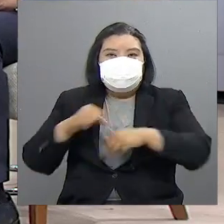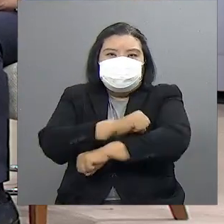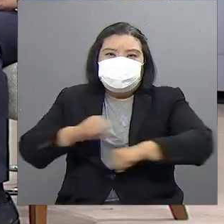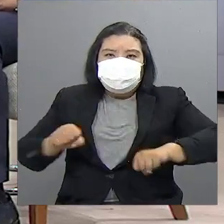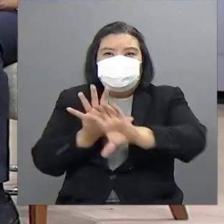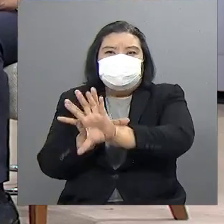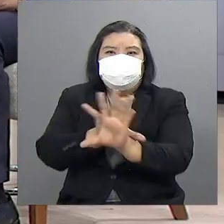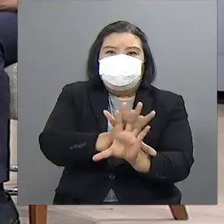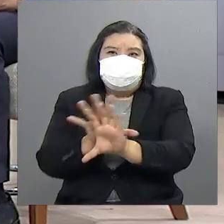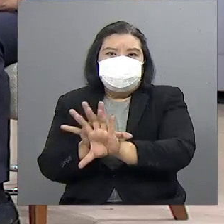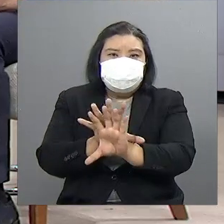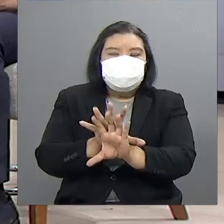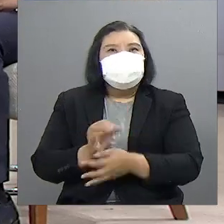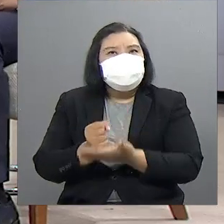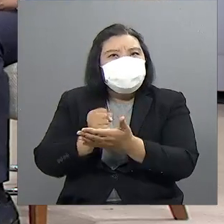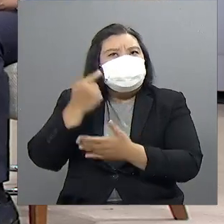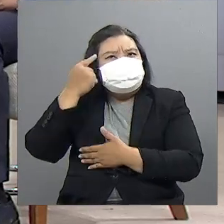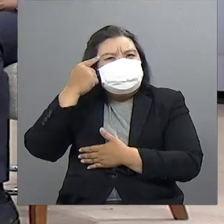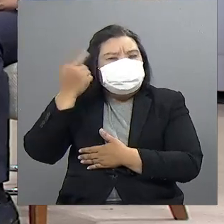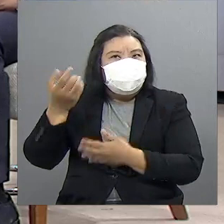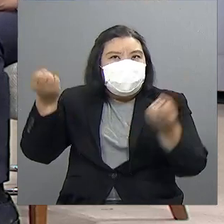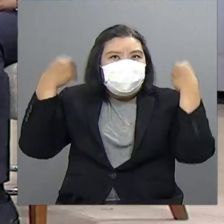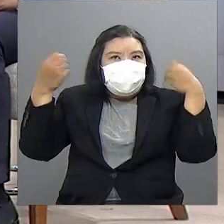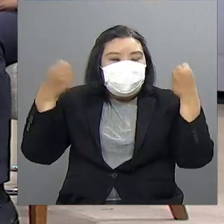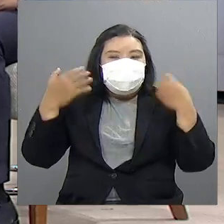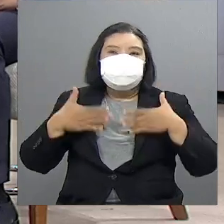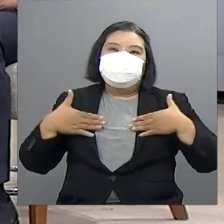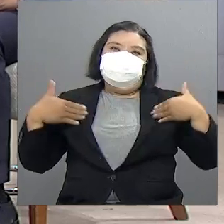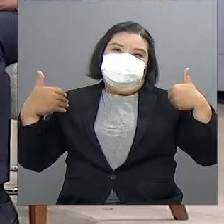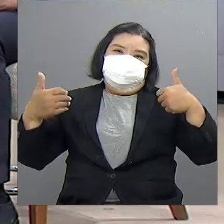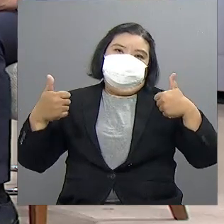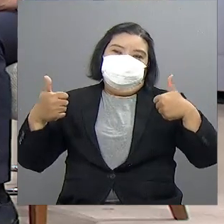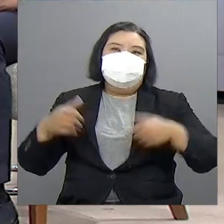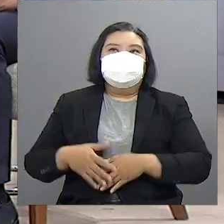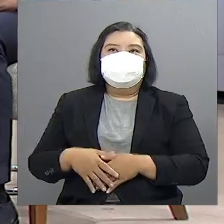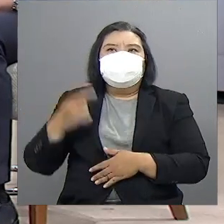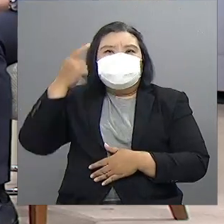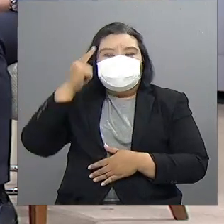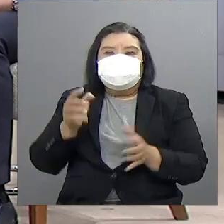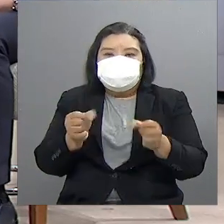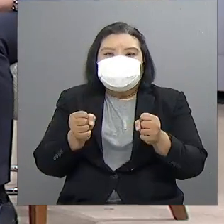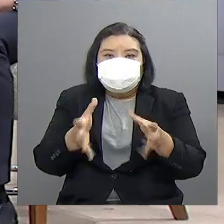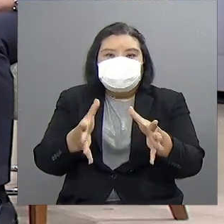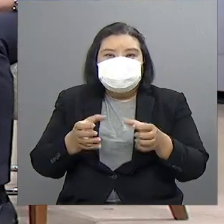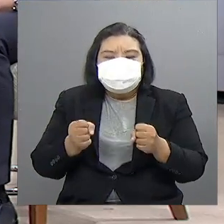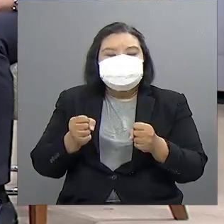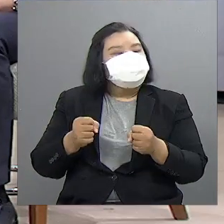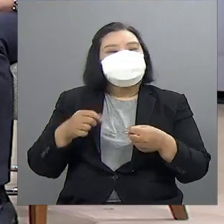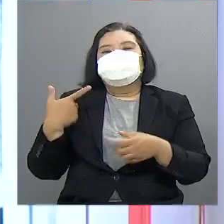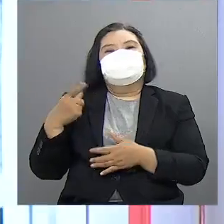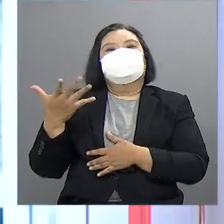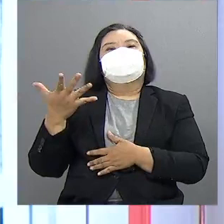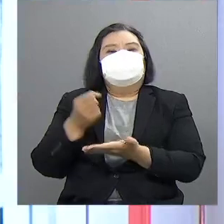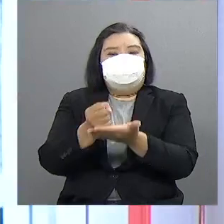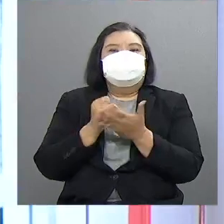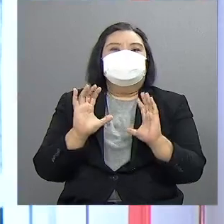ดสารพิษออกจากสมองได้อีกรูปแบบหนึ่งดังนั้นไม่ต้องทำตามนะครับกำมือแบมือช่วยไม่ได้นะครับ ช่วยไม่ได้นะครับอีกอย่างก็คือเรื่อง